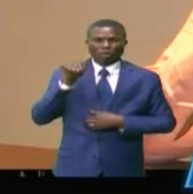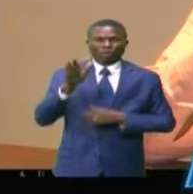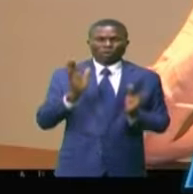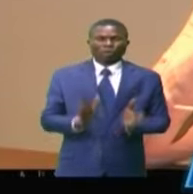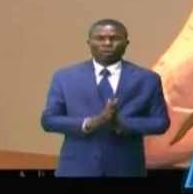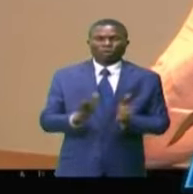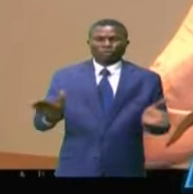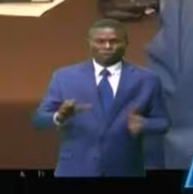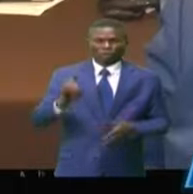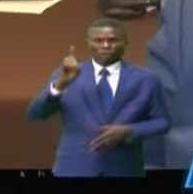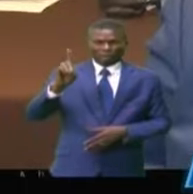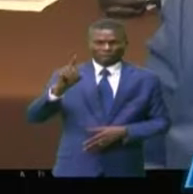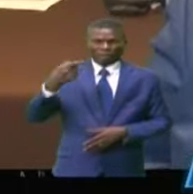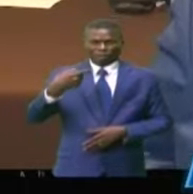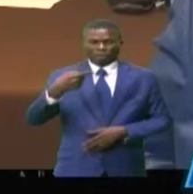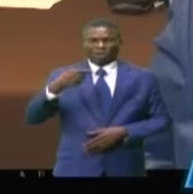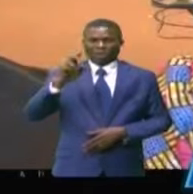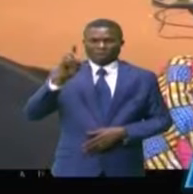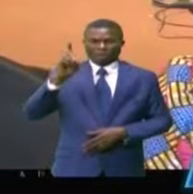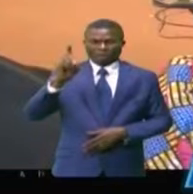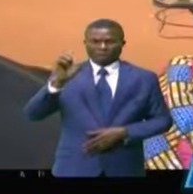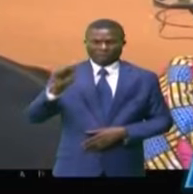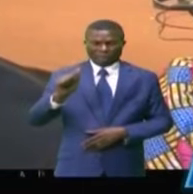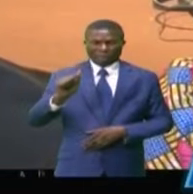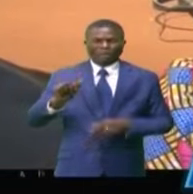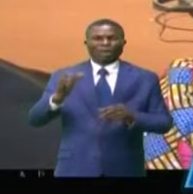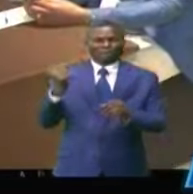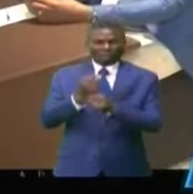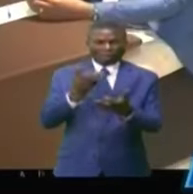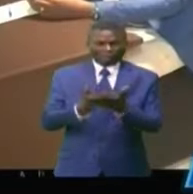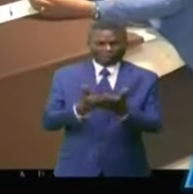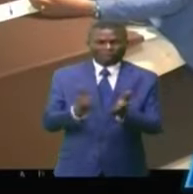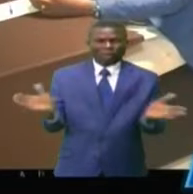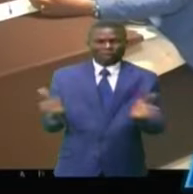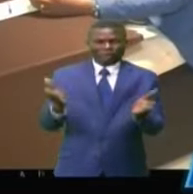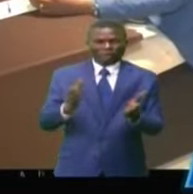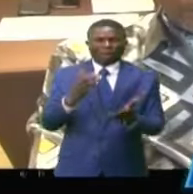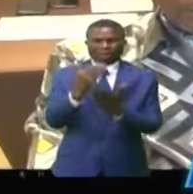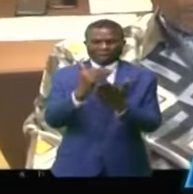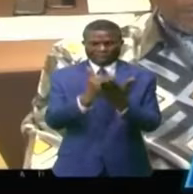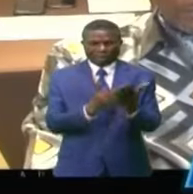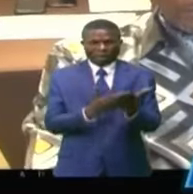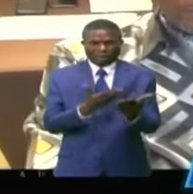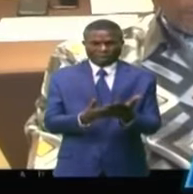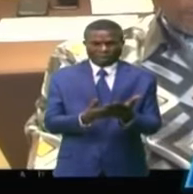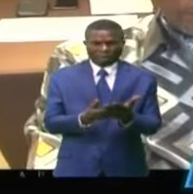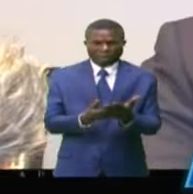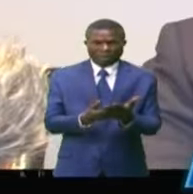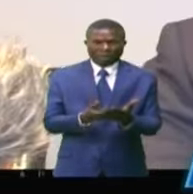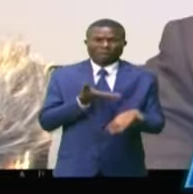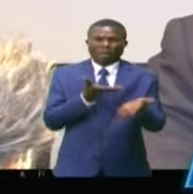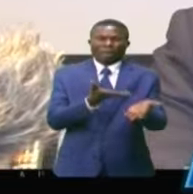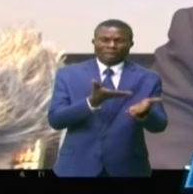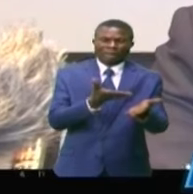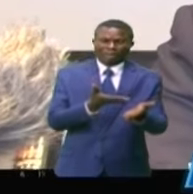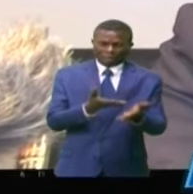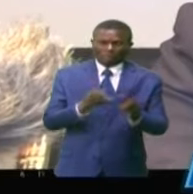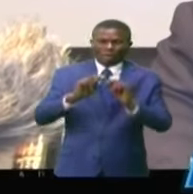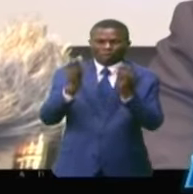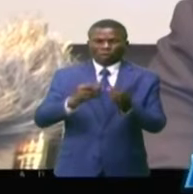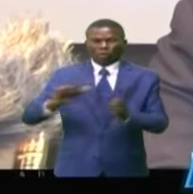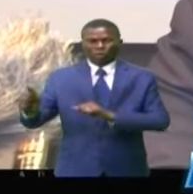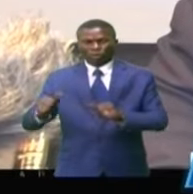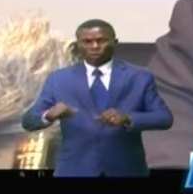de la DGDA, ce processus renferme des éléments suivants. Accord d'assistance mutuelle administrative,